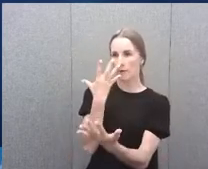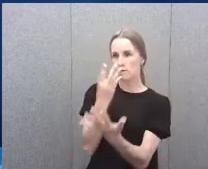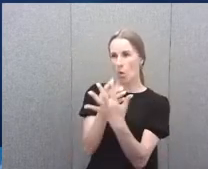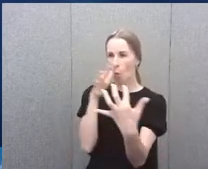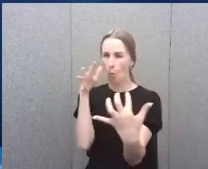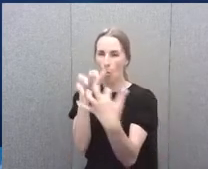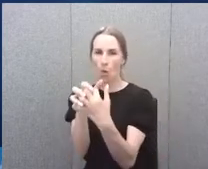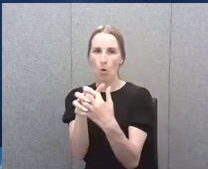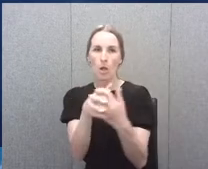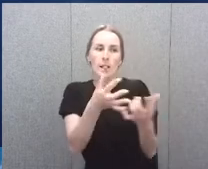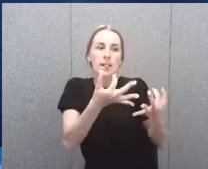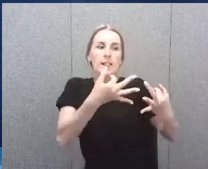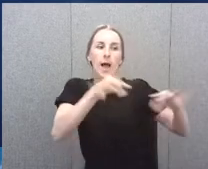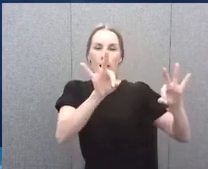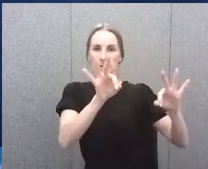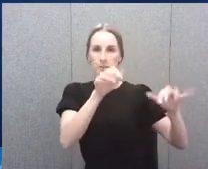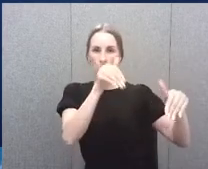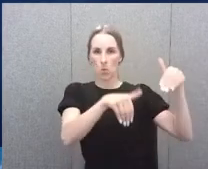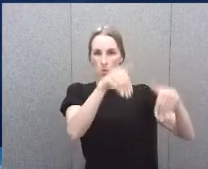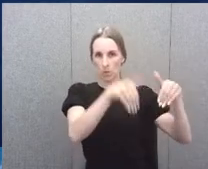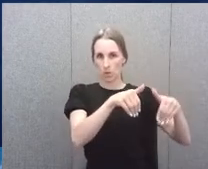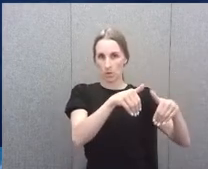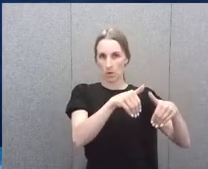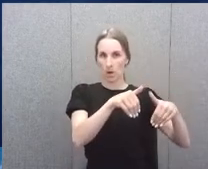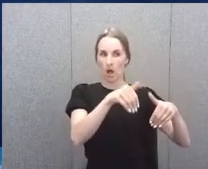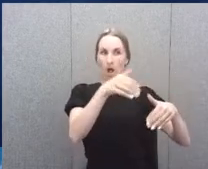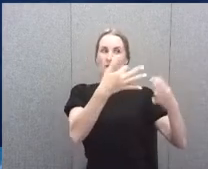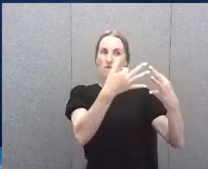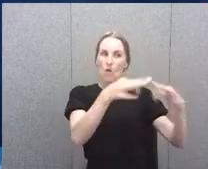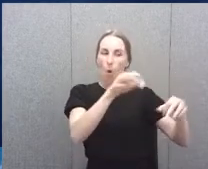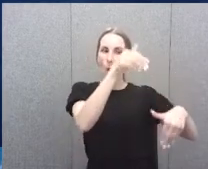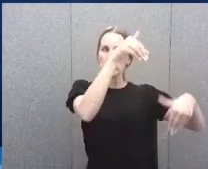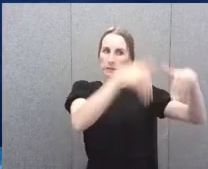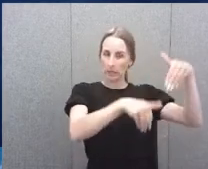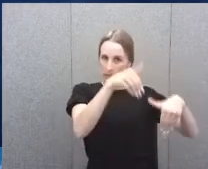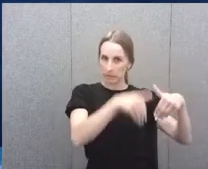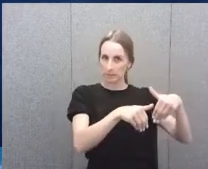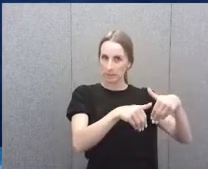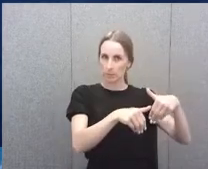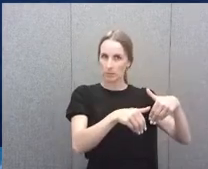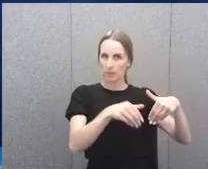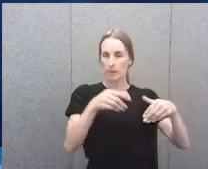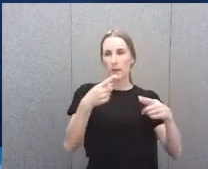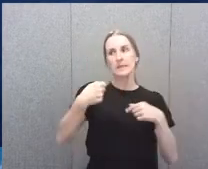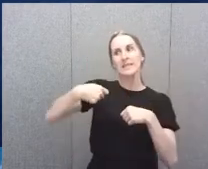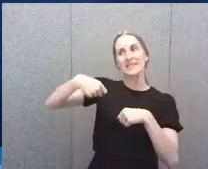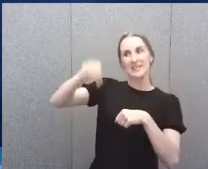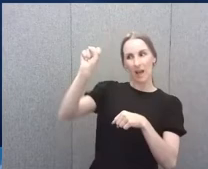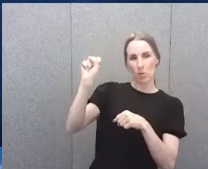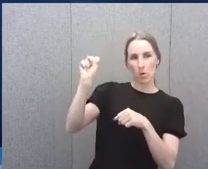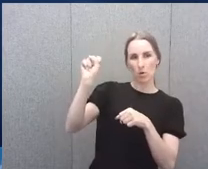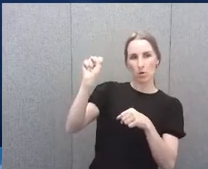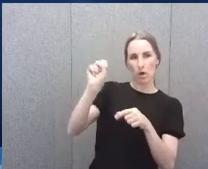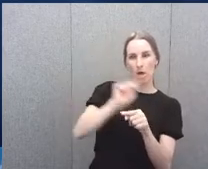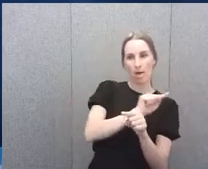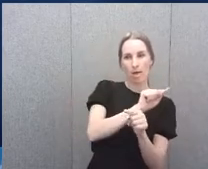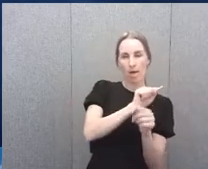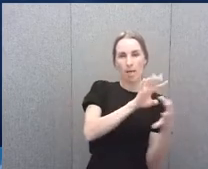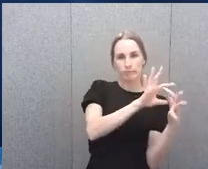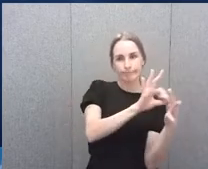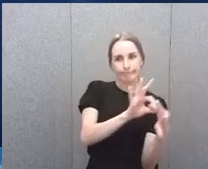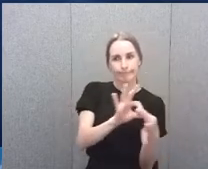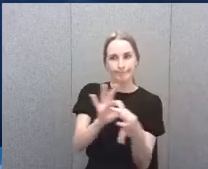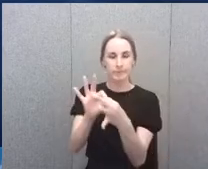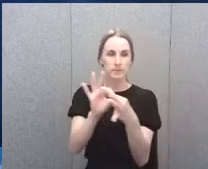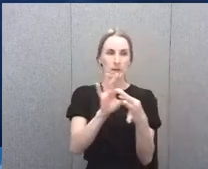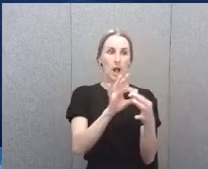единственный вопрос в своей борьбе. Это свободные выборы. Через свободные выборы, через демократию придет и все